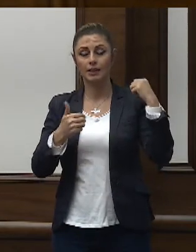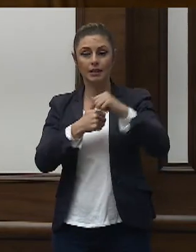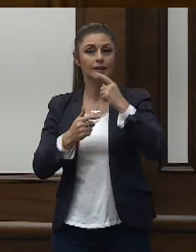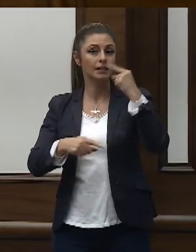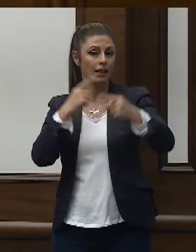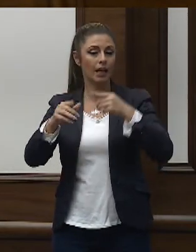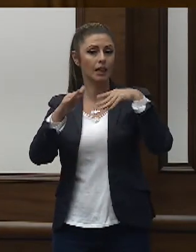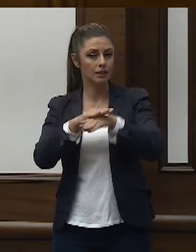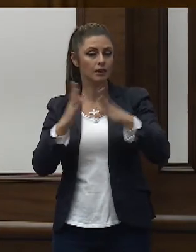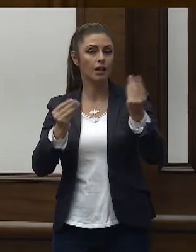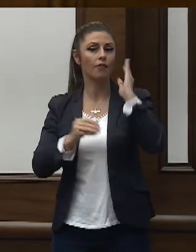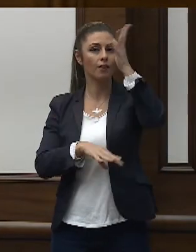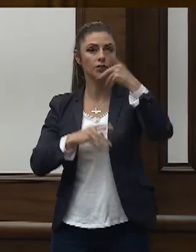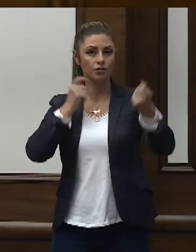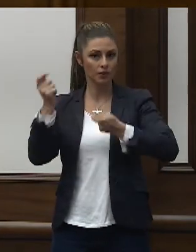çok çalışacağız.